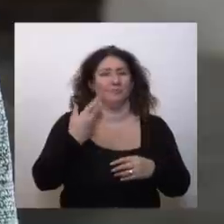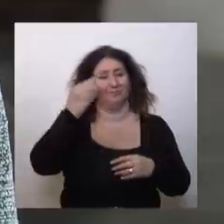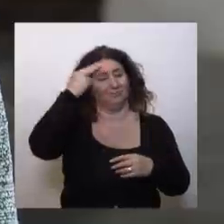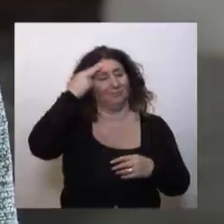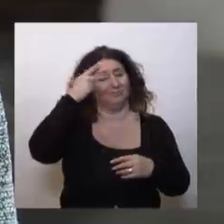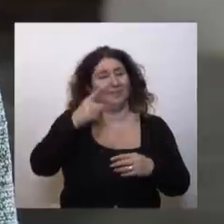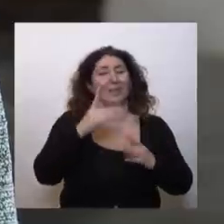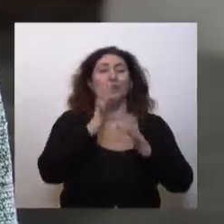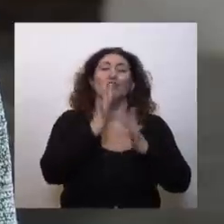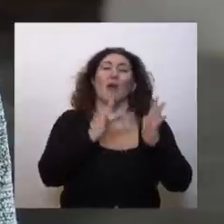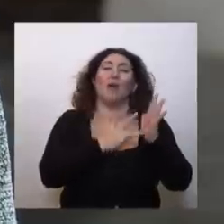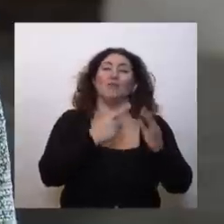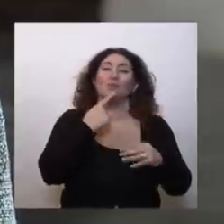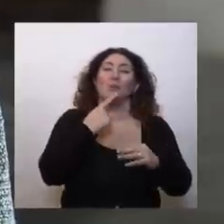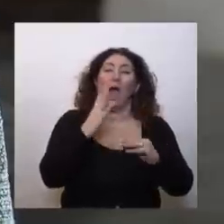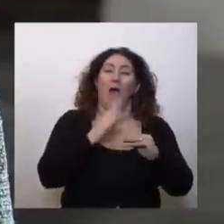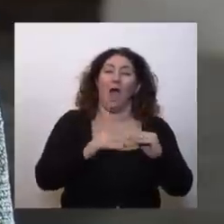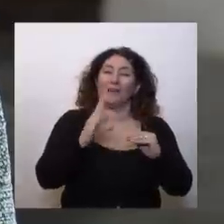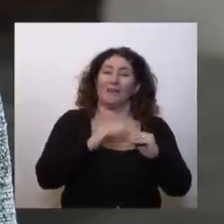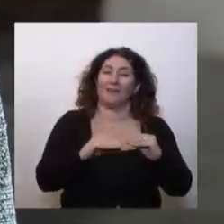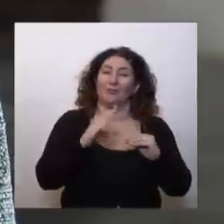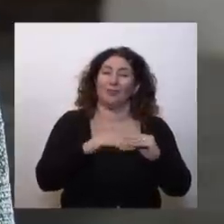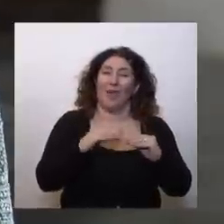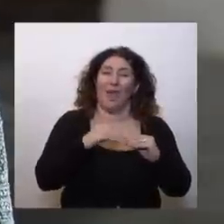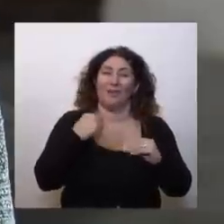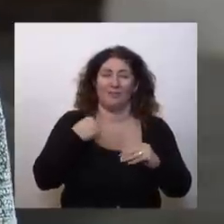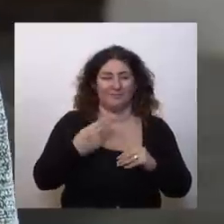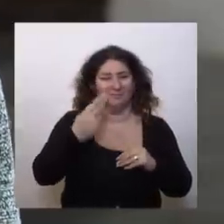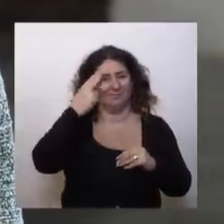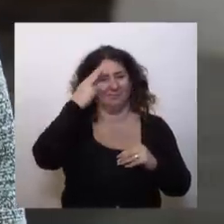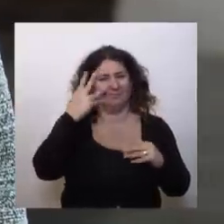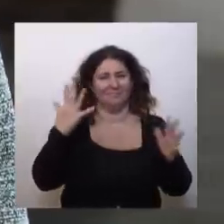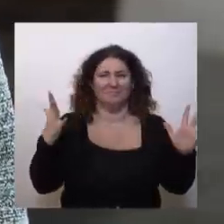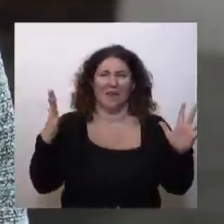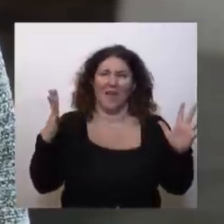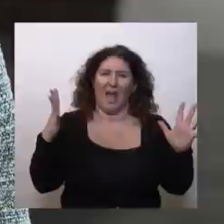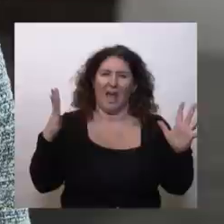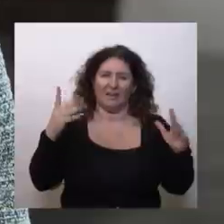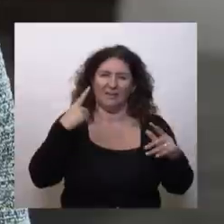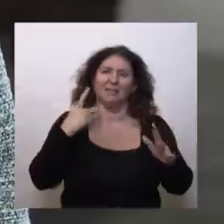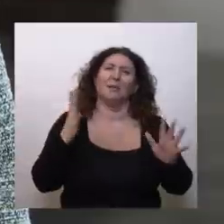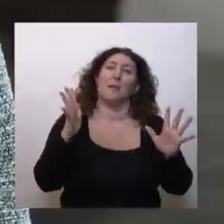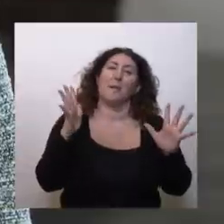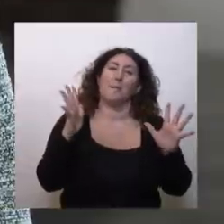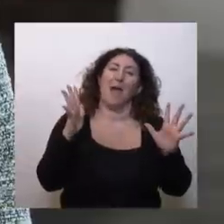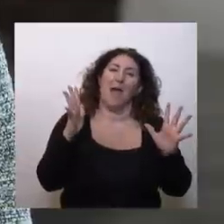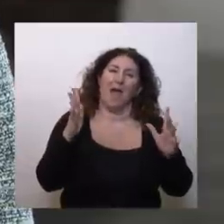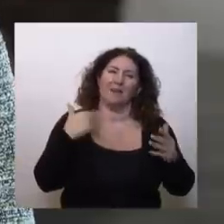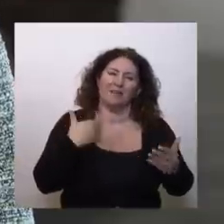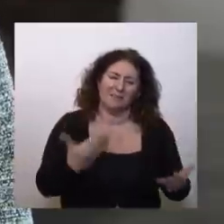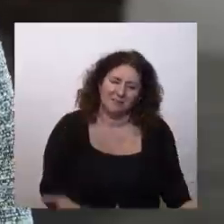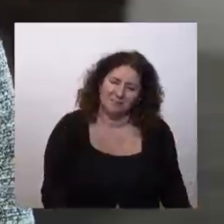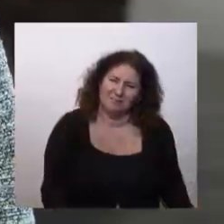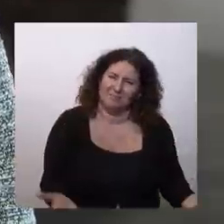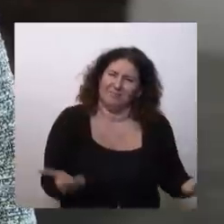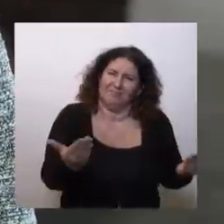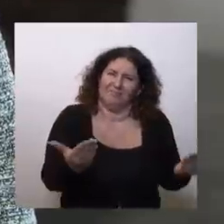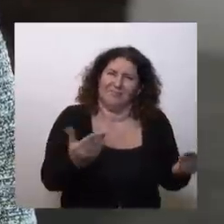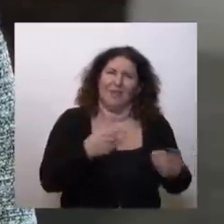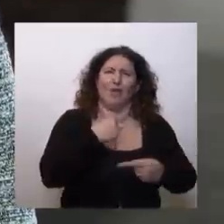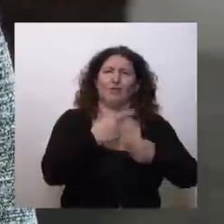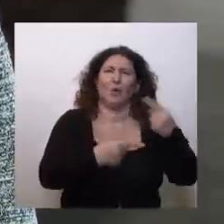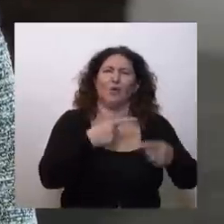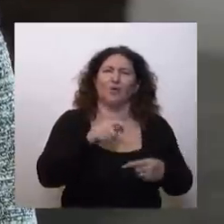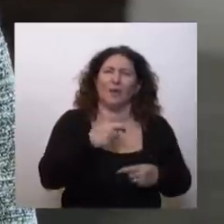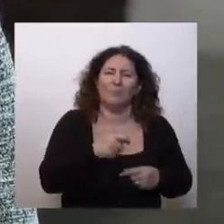artigiano, e lo ricordiamo con le sue mani tese per sollevare e guarire la suocera di Pietro, per rianimare la